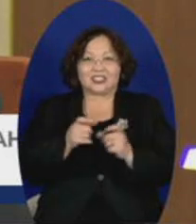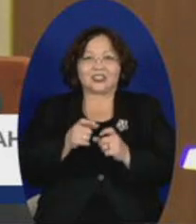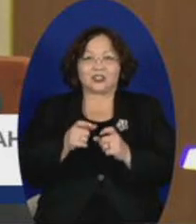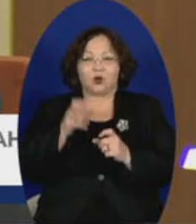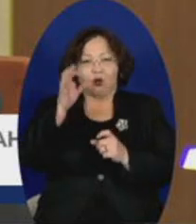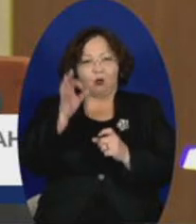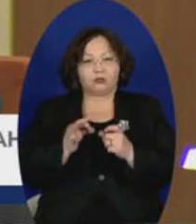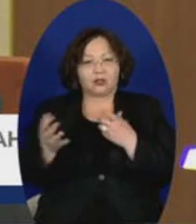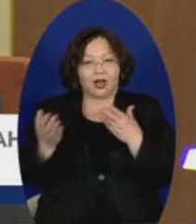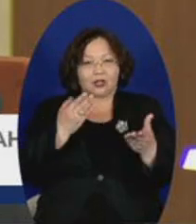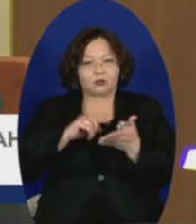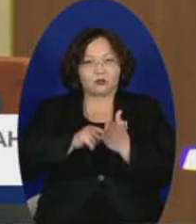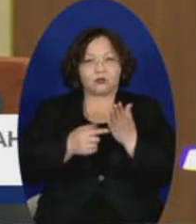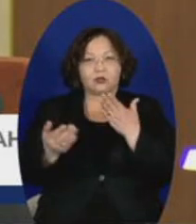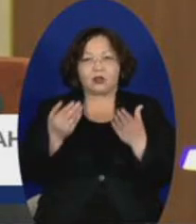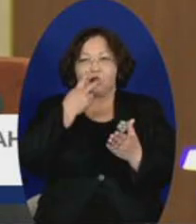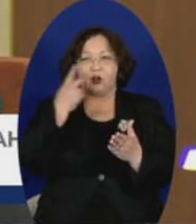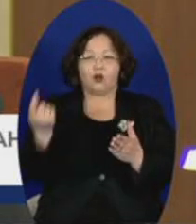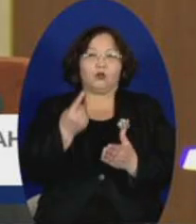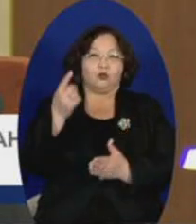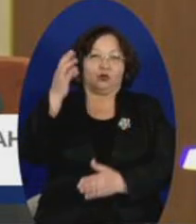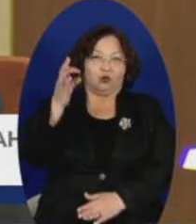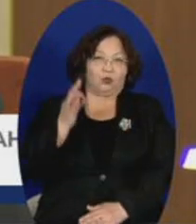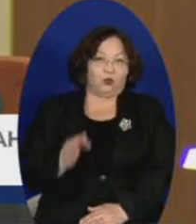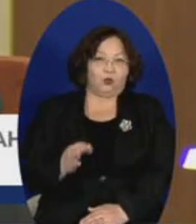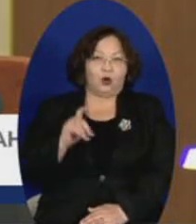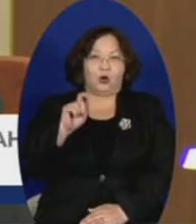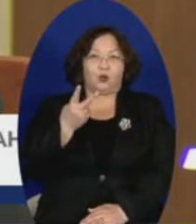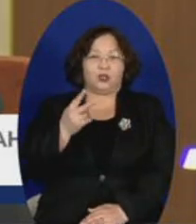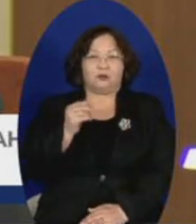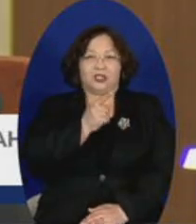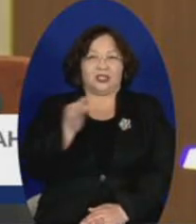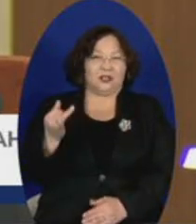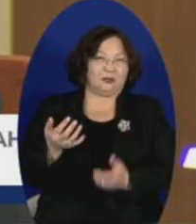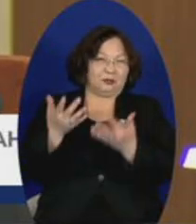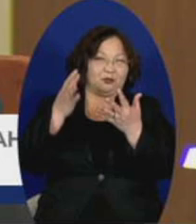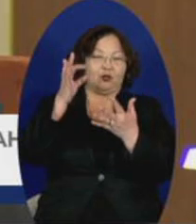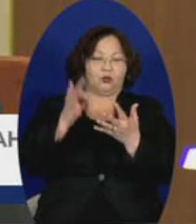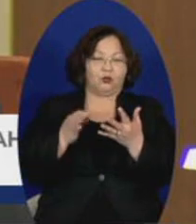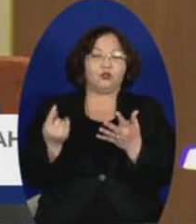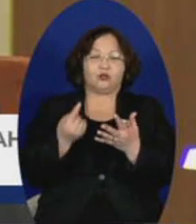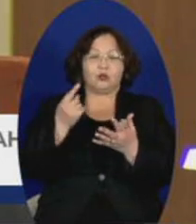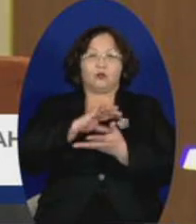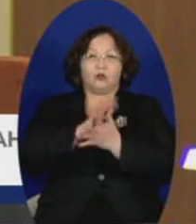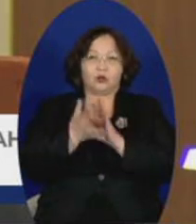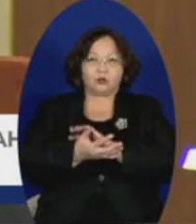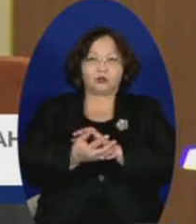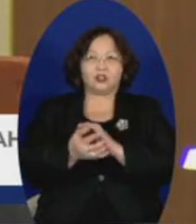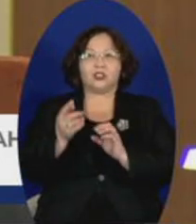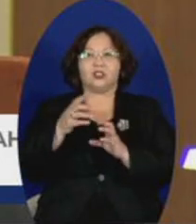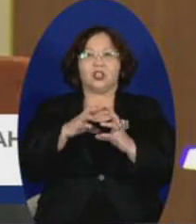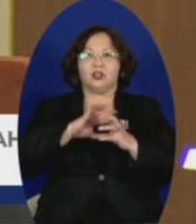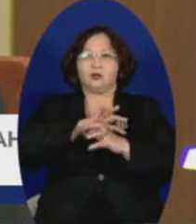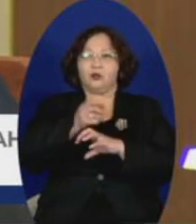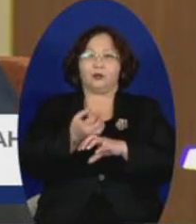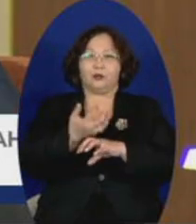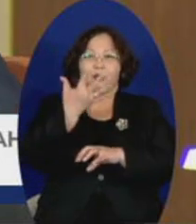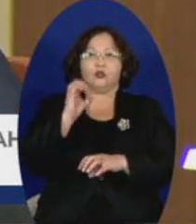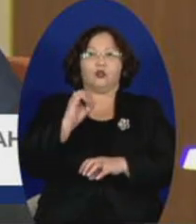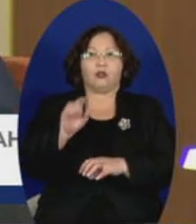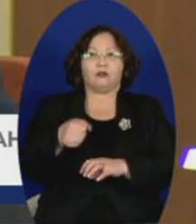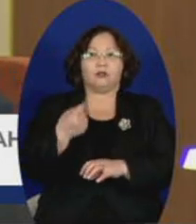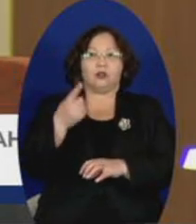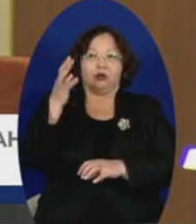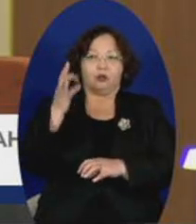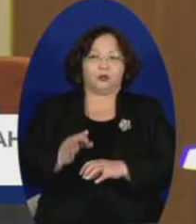хэмжээтэйгээ харьцуулахад өндөрт хооцддог хэдий ч дэлхийн нийт хүлэмжийн хин ялгарлын ердөө 0.1%